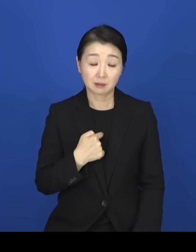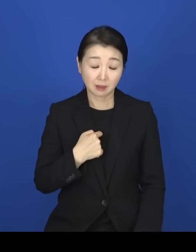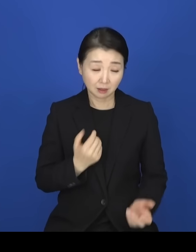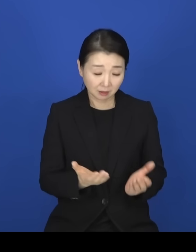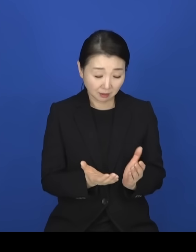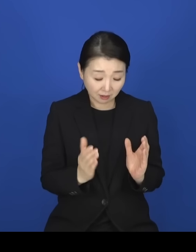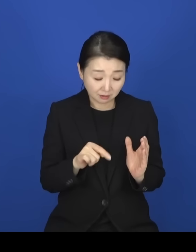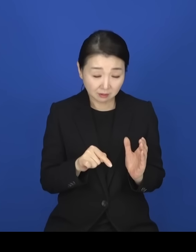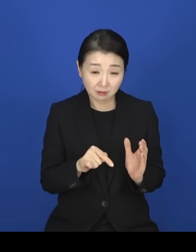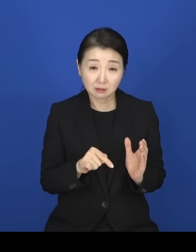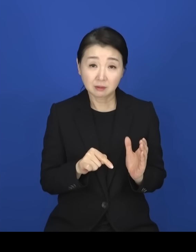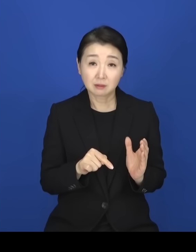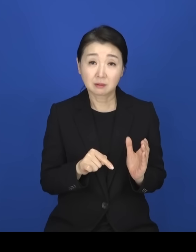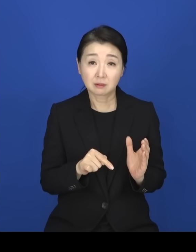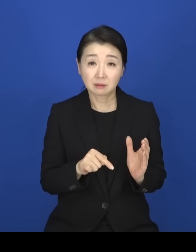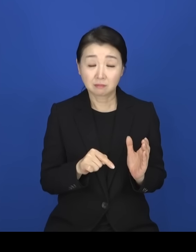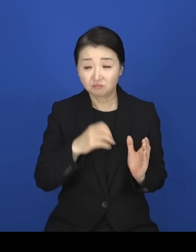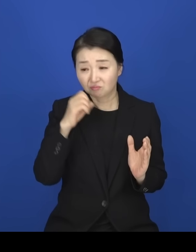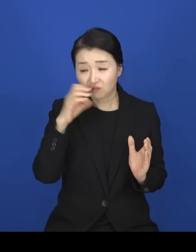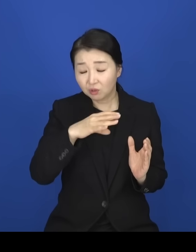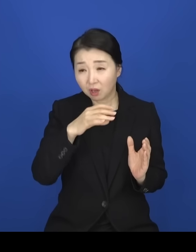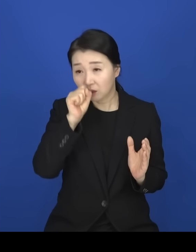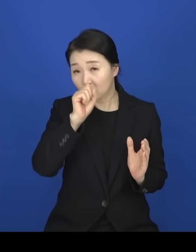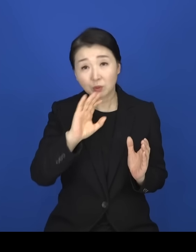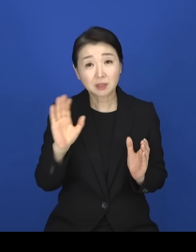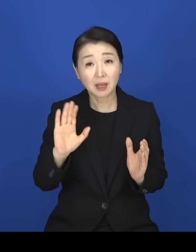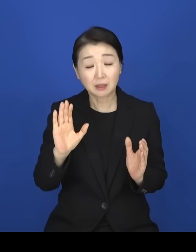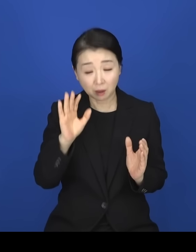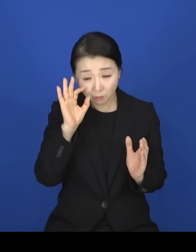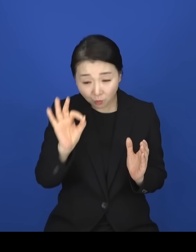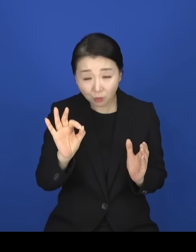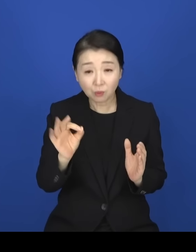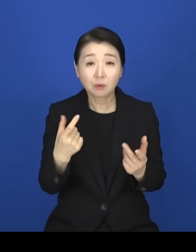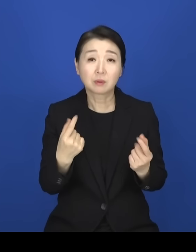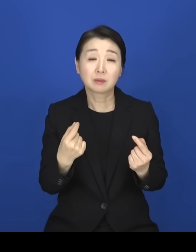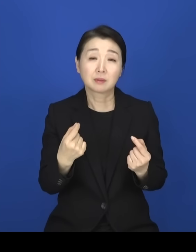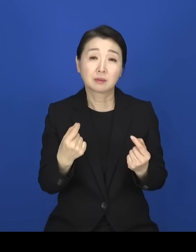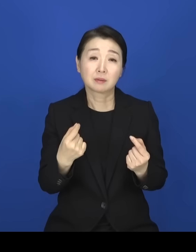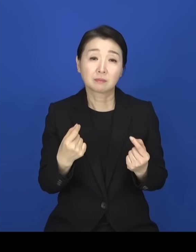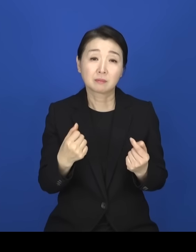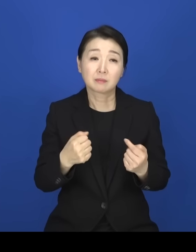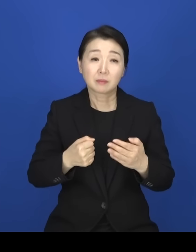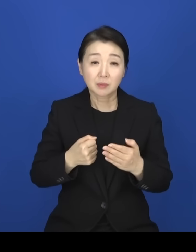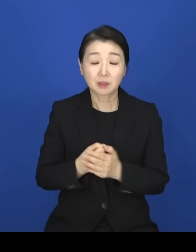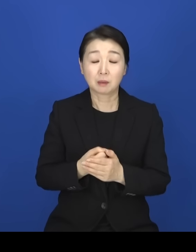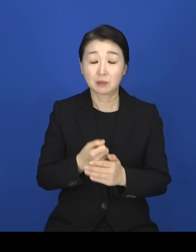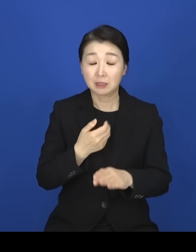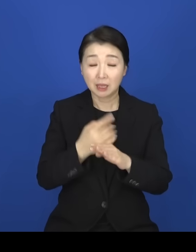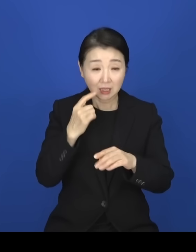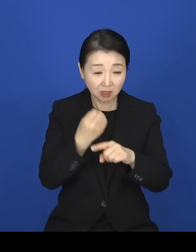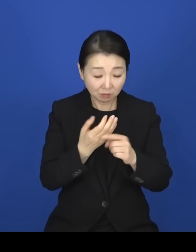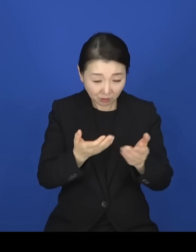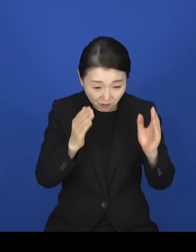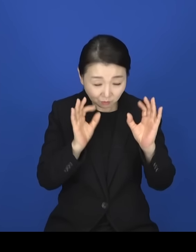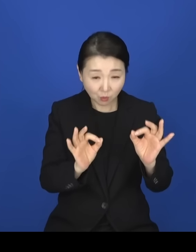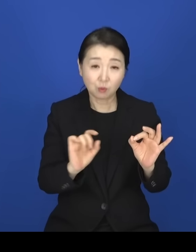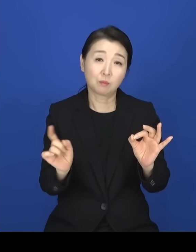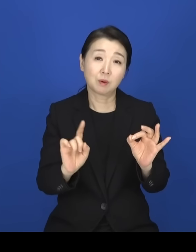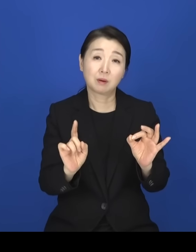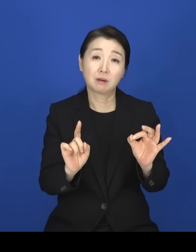그릇이 너무 별로 좋아 보이지 않다고 생각이 드니까 예. 막 다른 금그릇들을 보고 막 예.